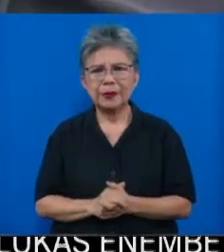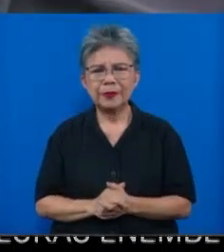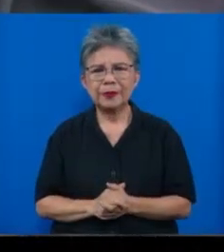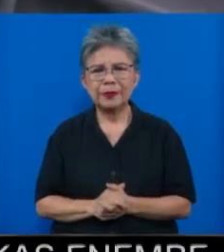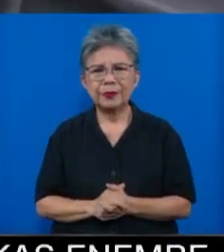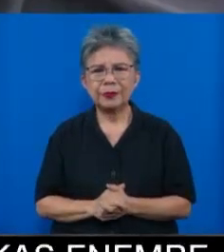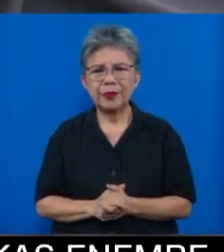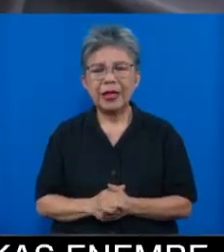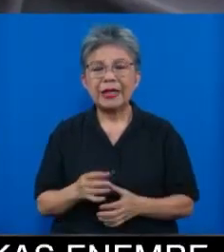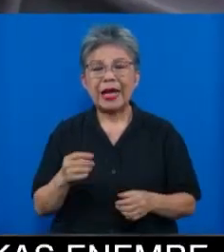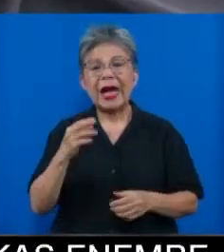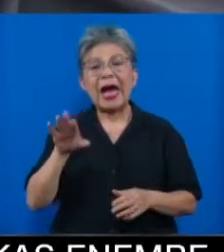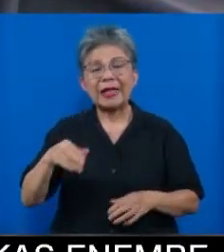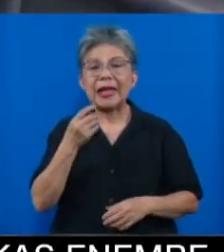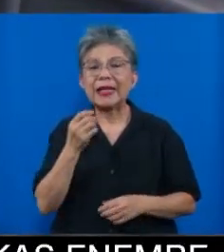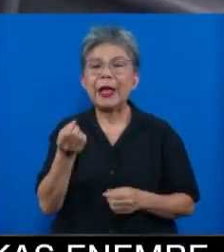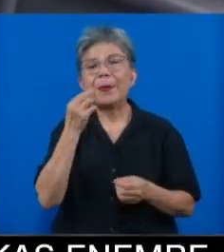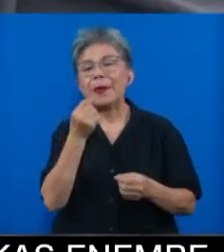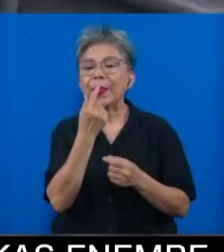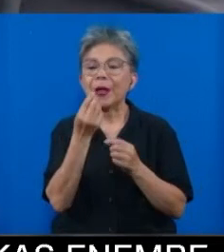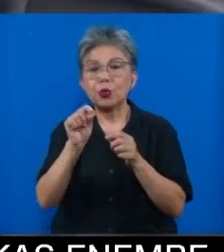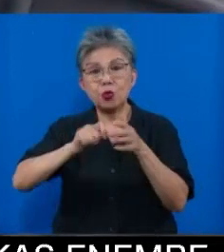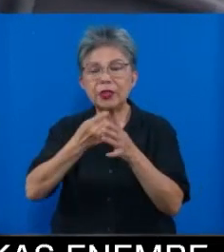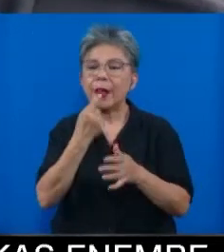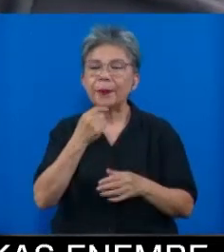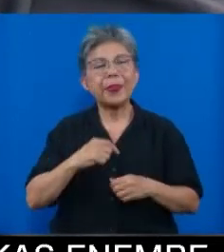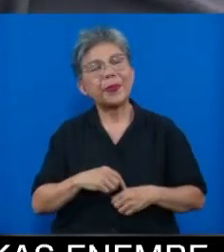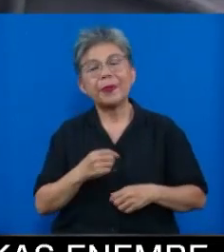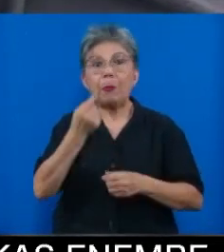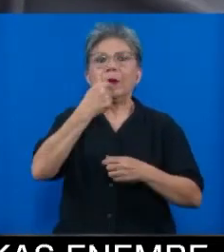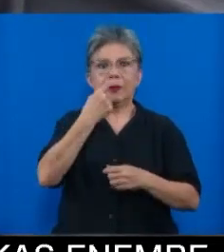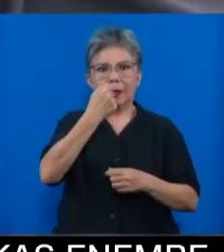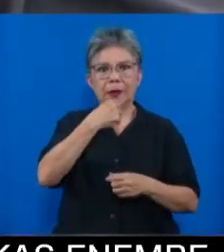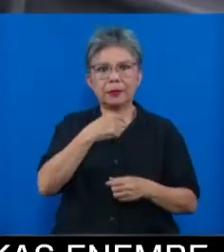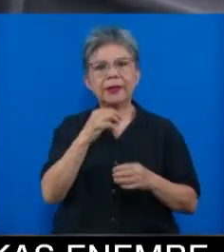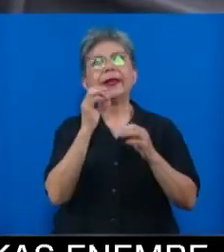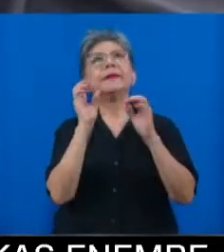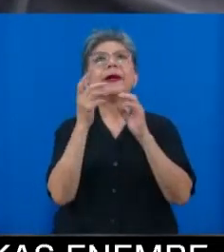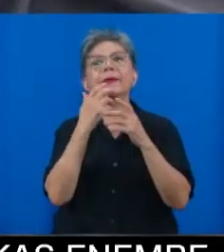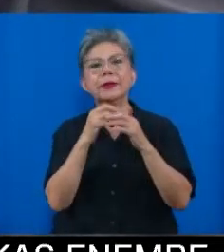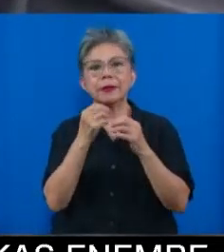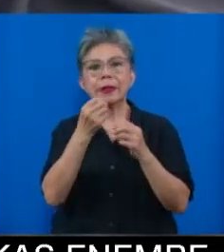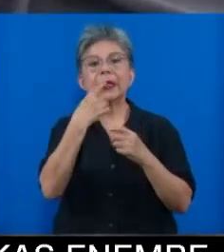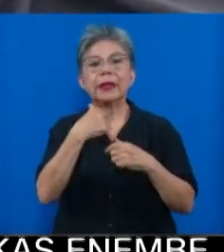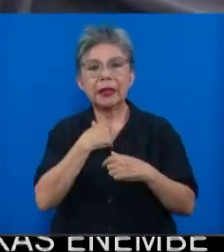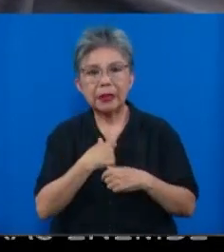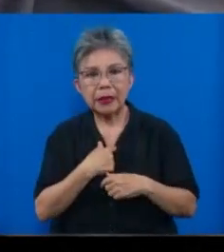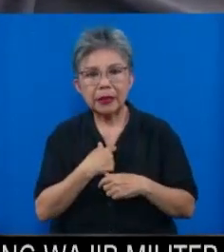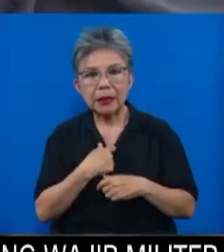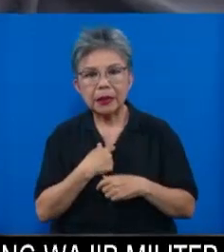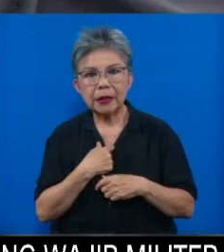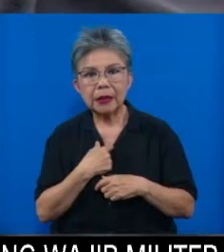Coba main kunci, dimasukin ke mulut. Tentangnya ketelan. Sama tiduran, terus udah gitu dia